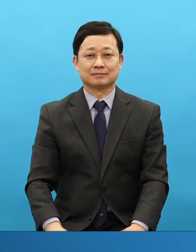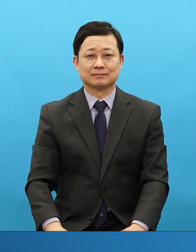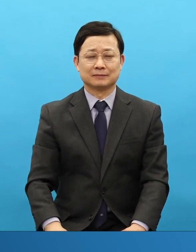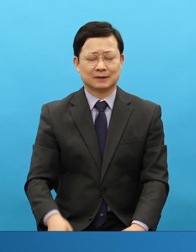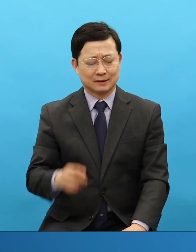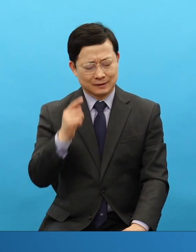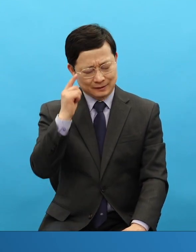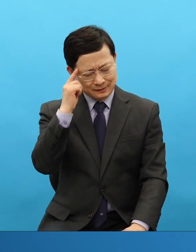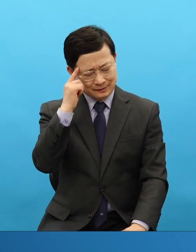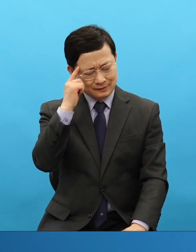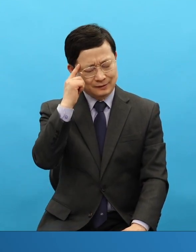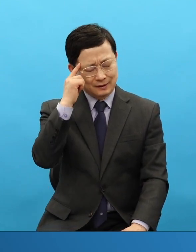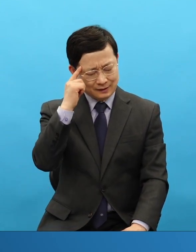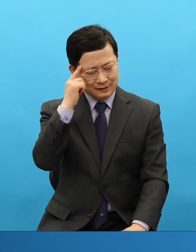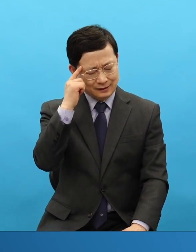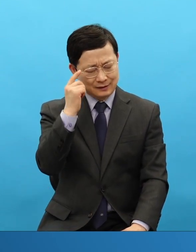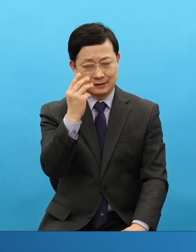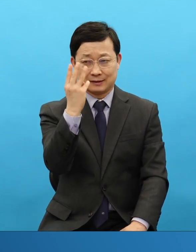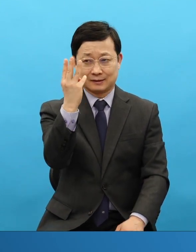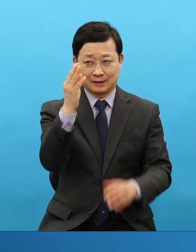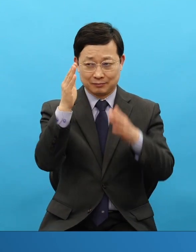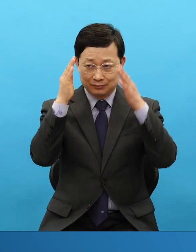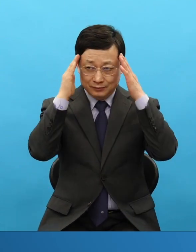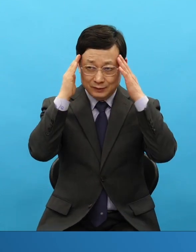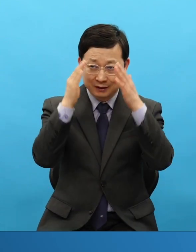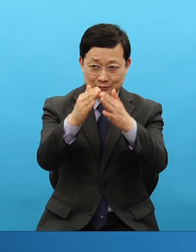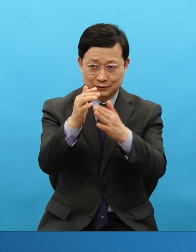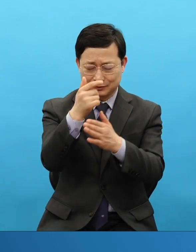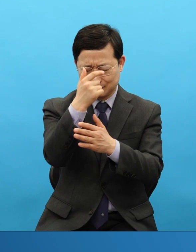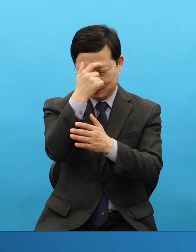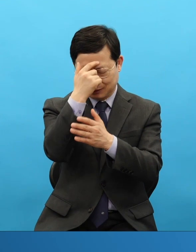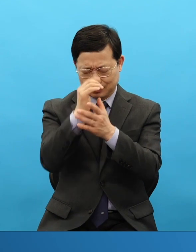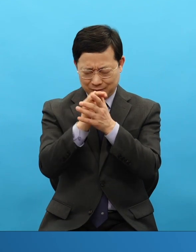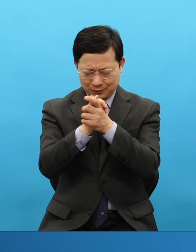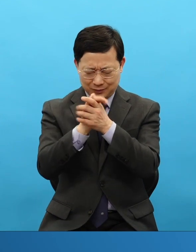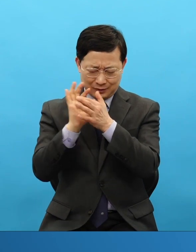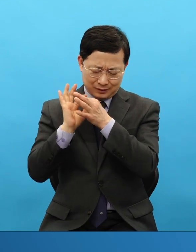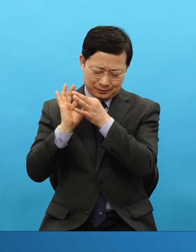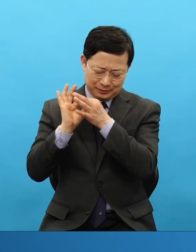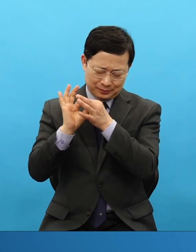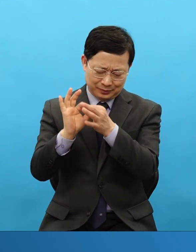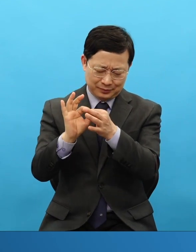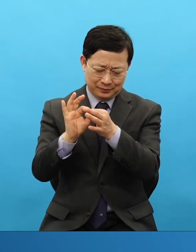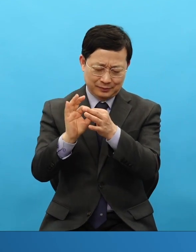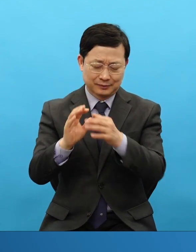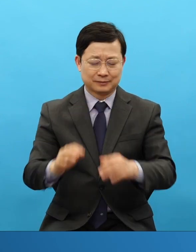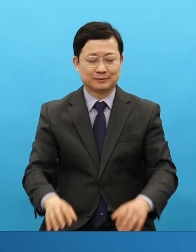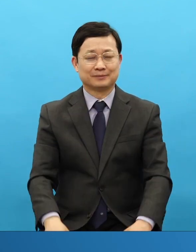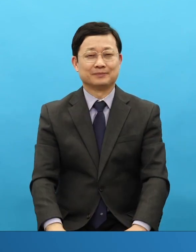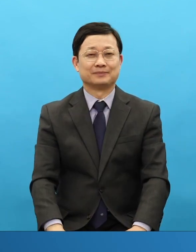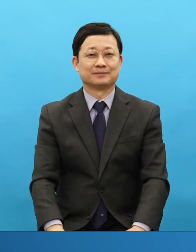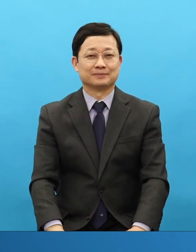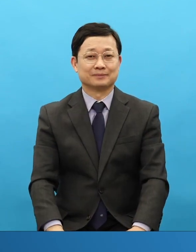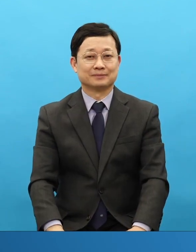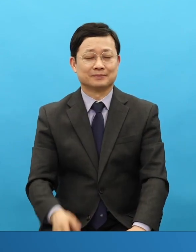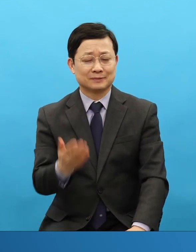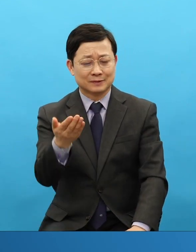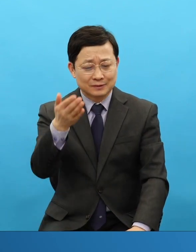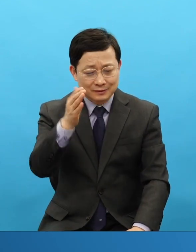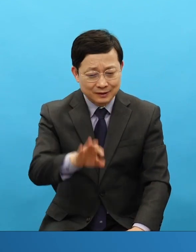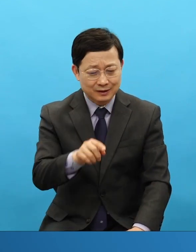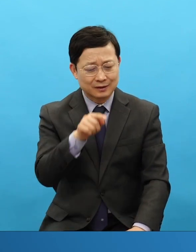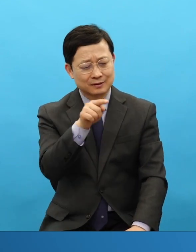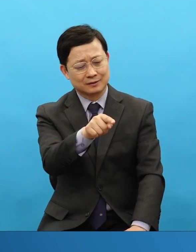3집중 기도로 계속해서요. And I continue to do the 3 concentration prayers for this. 그런데 그 기도를